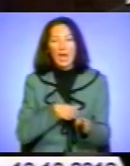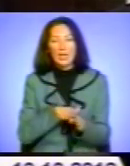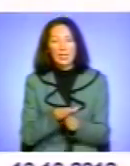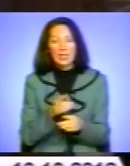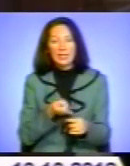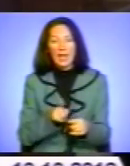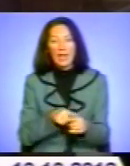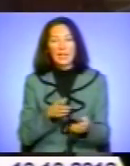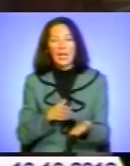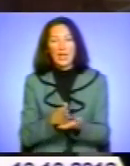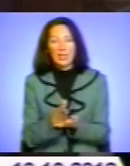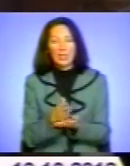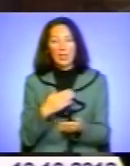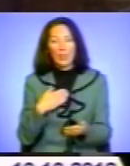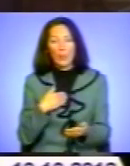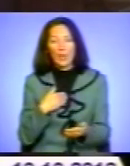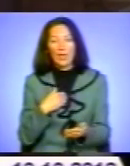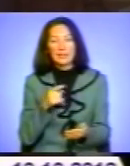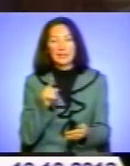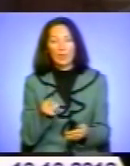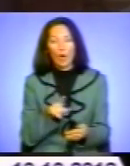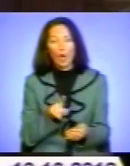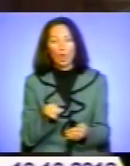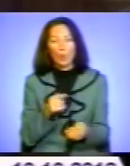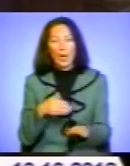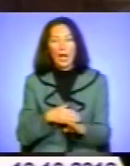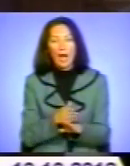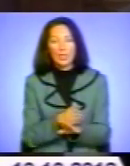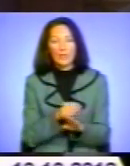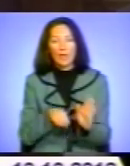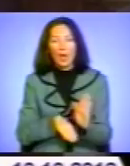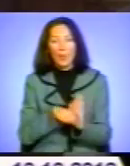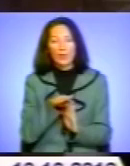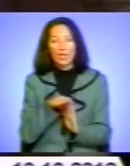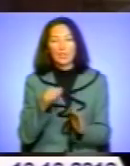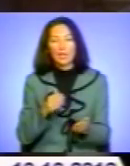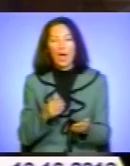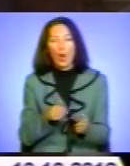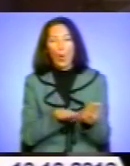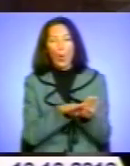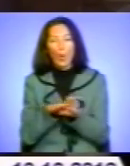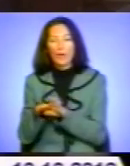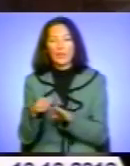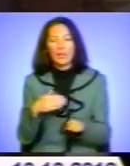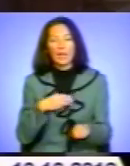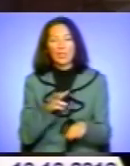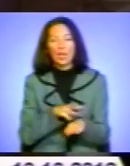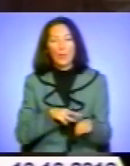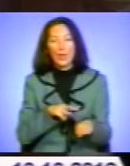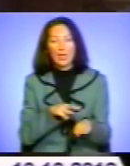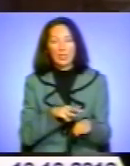этой линии. Мы за то, чтобы качественно повышался уровень нашей милиции,